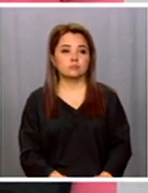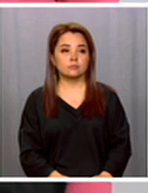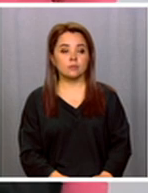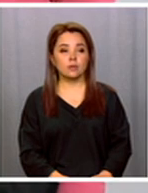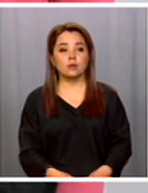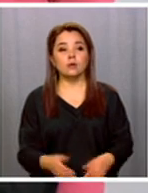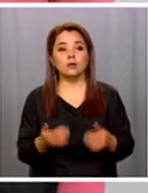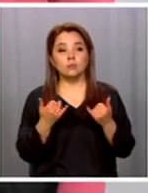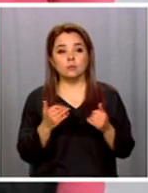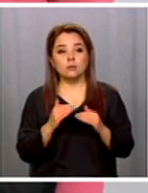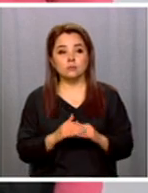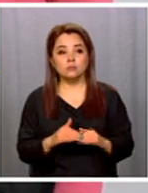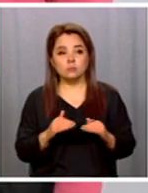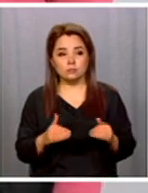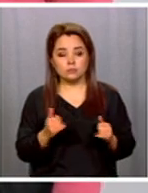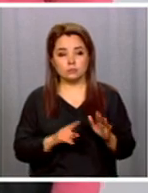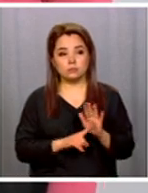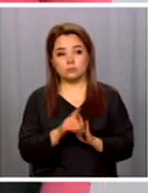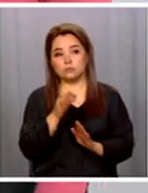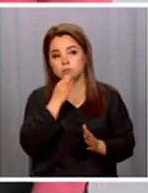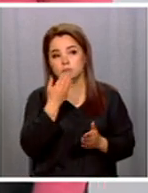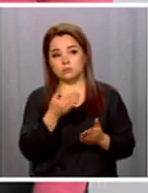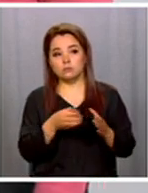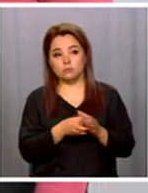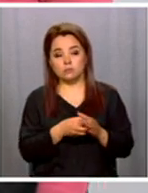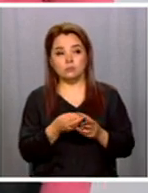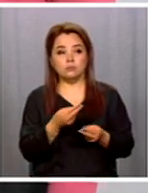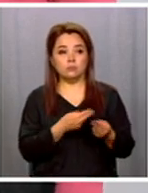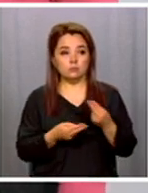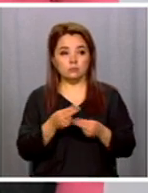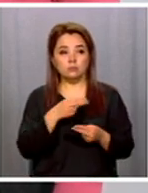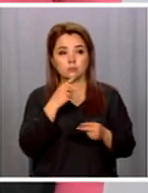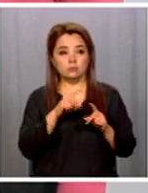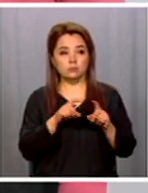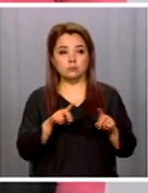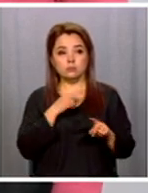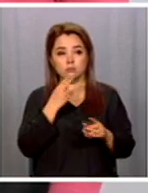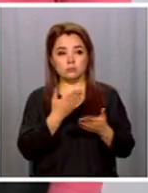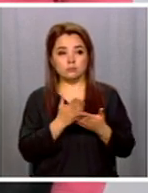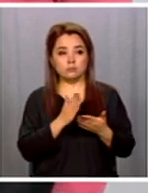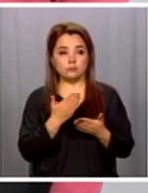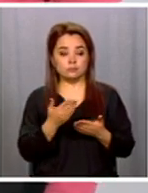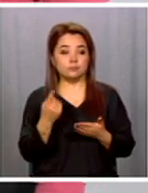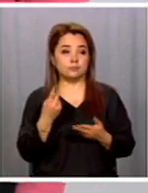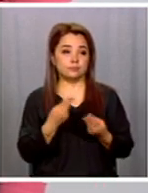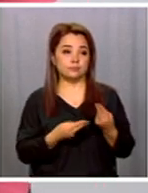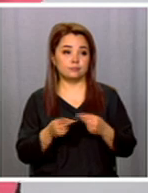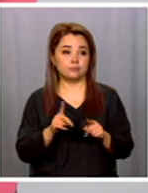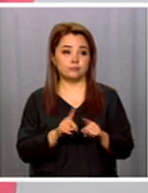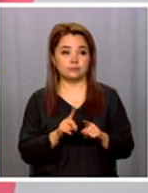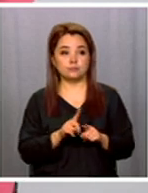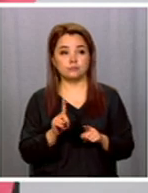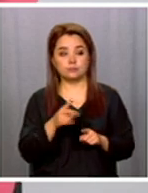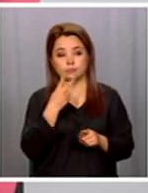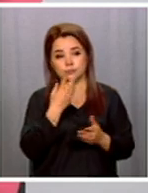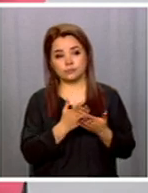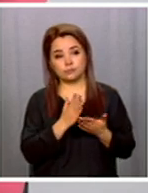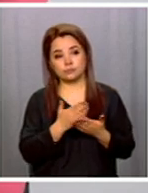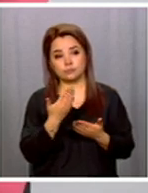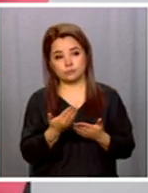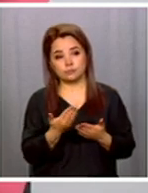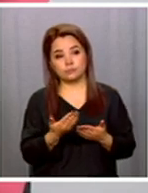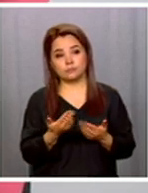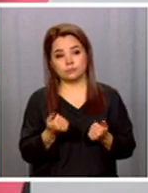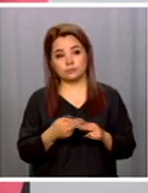Сонымен, балалар, сабағымызды бастамас бұрын мына нысандағы суреттерге назар аударайық. Бірінші суреттен сіздер нені көріп отырсыздар?